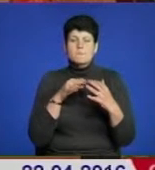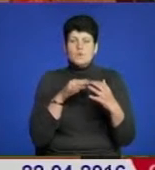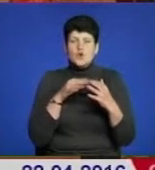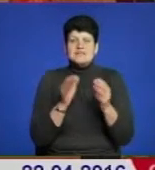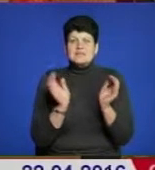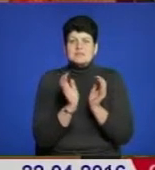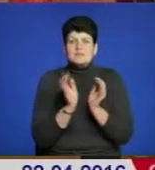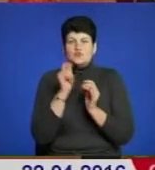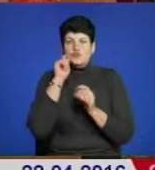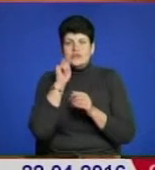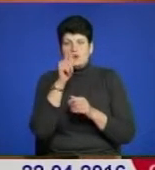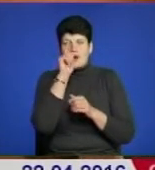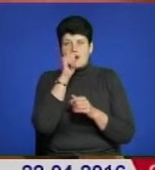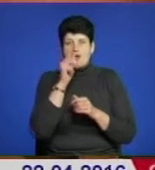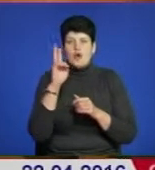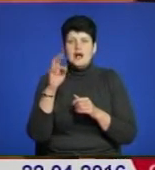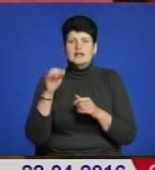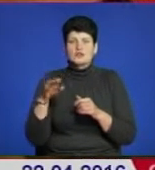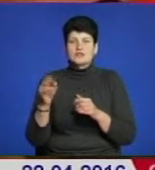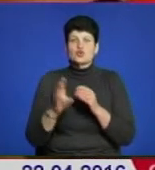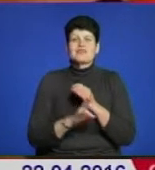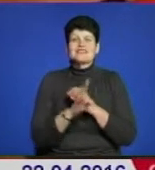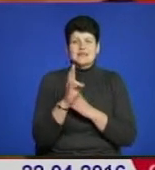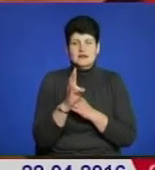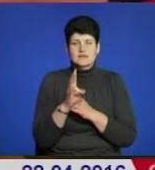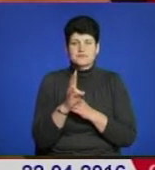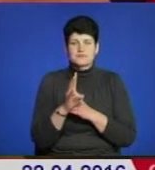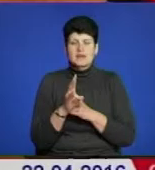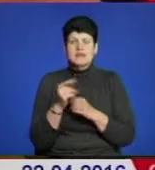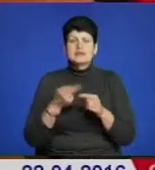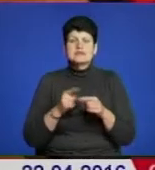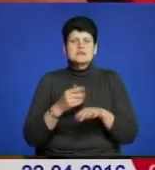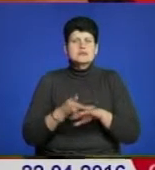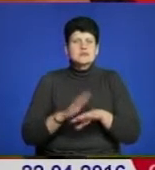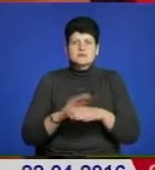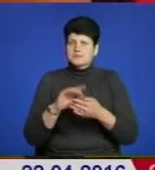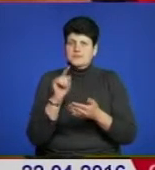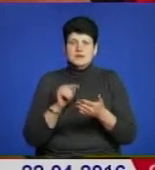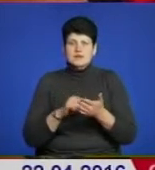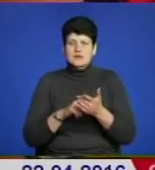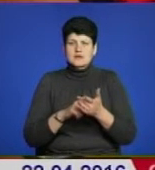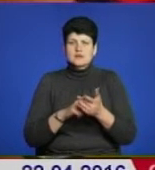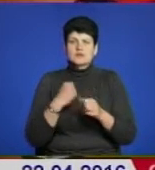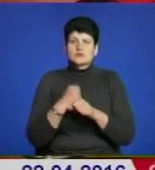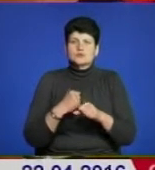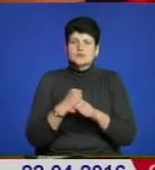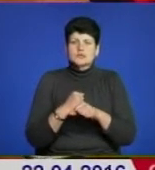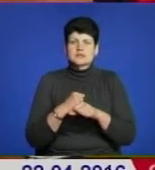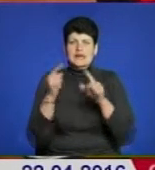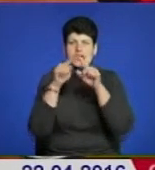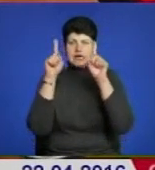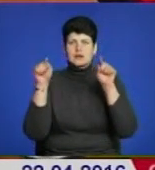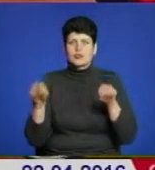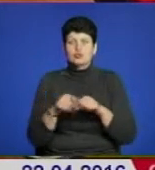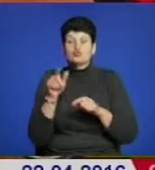Української греко-католицької церкви. Підходячи до такого складного питання, творити ікону з